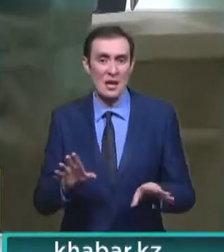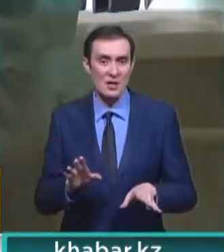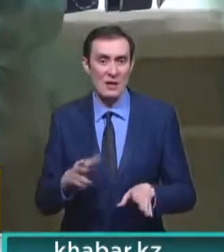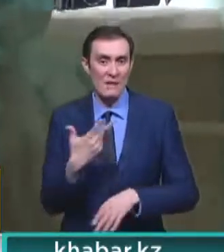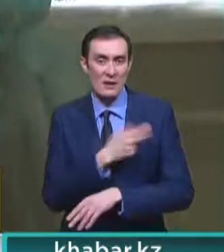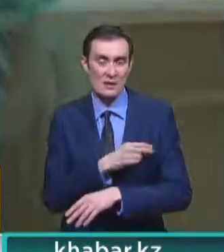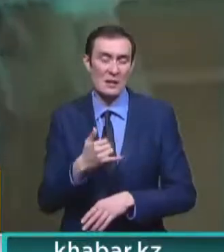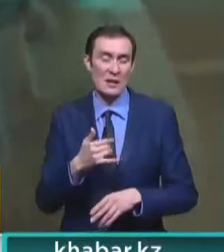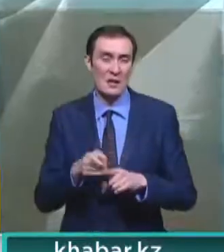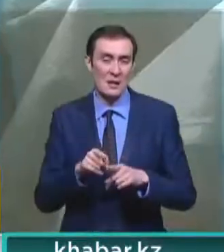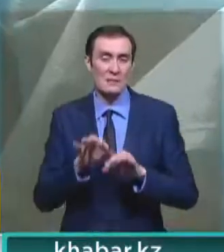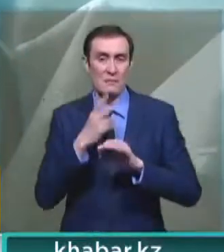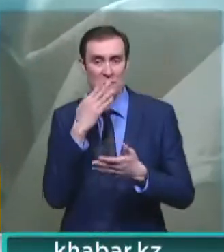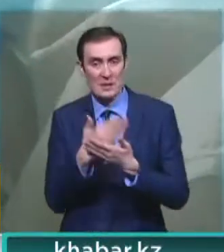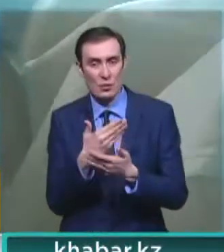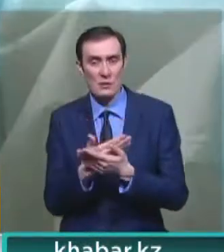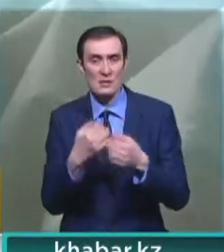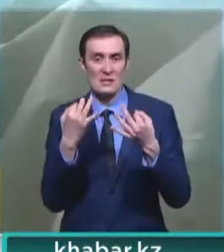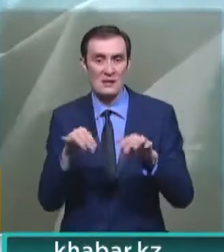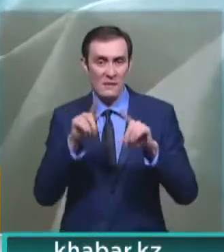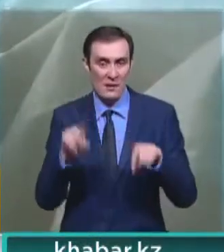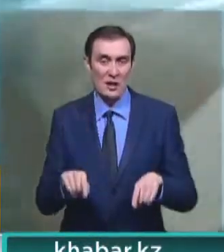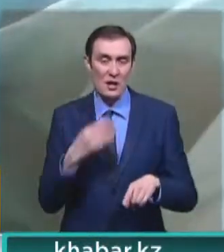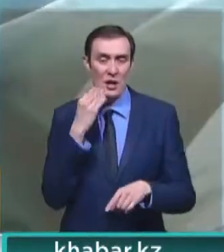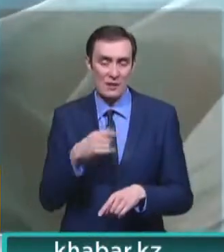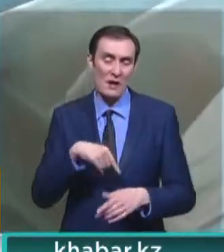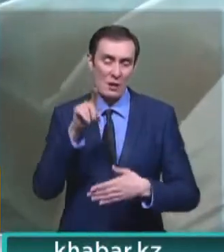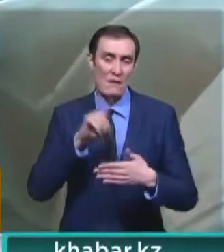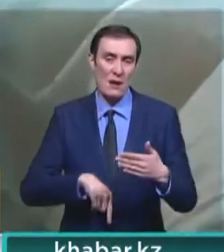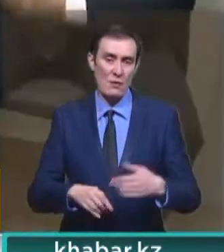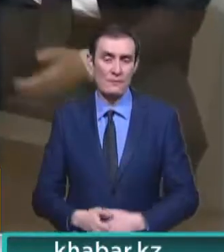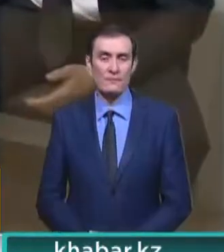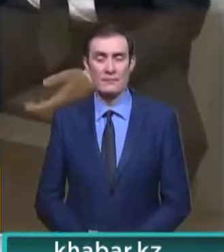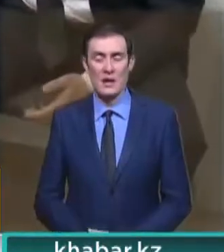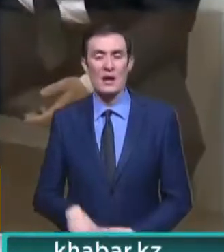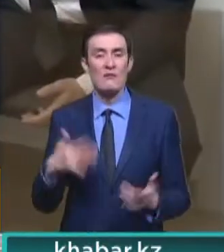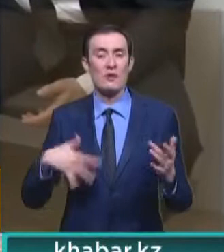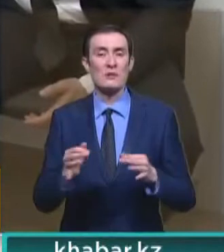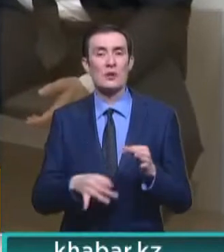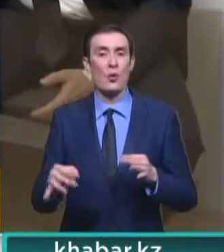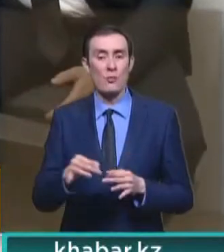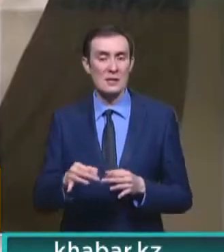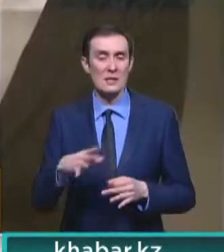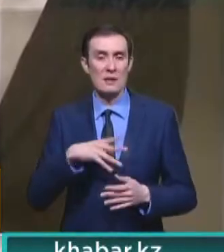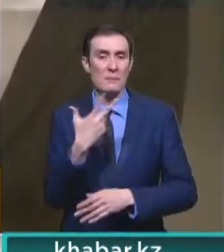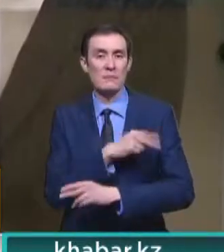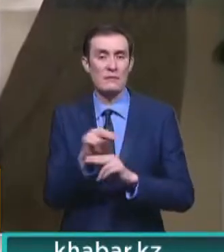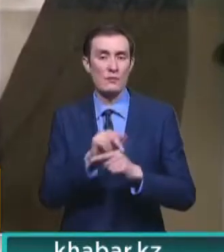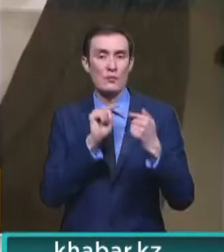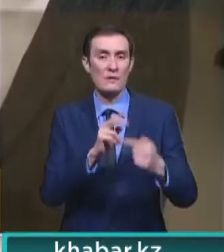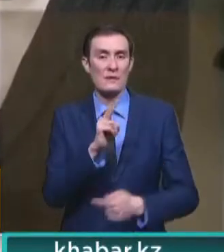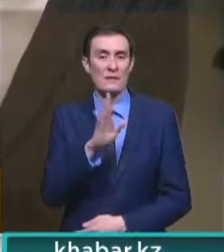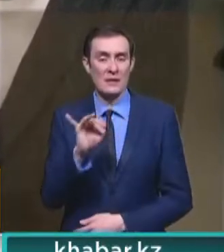у нас ознакомили с аннотацией сертификат качества я доверяю жамбылской области 1 из 1 получили прививку от кори